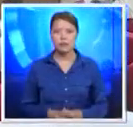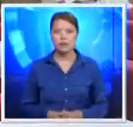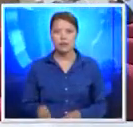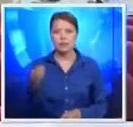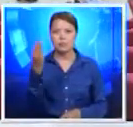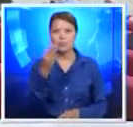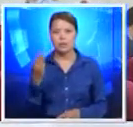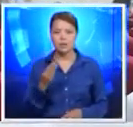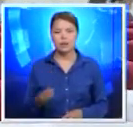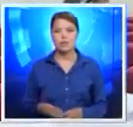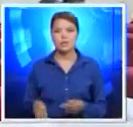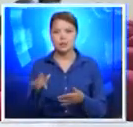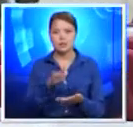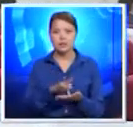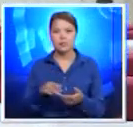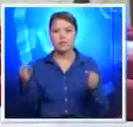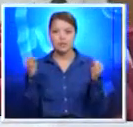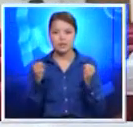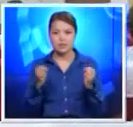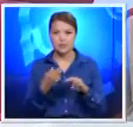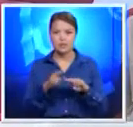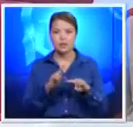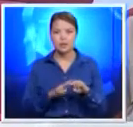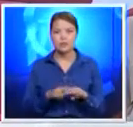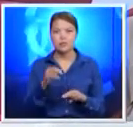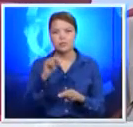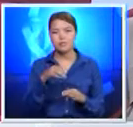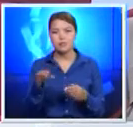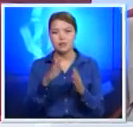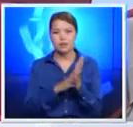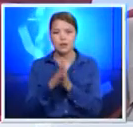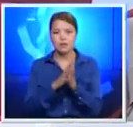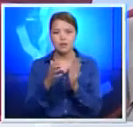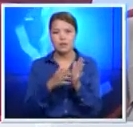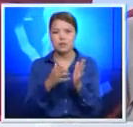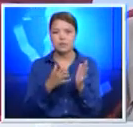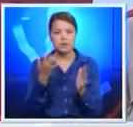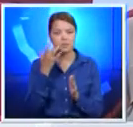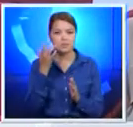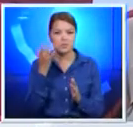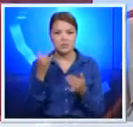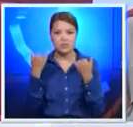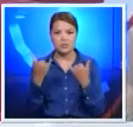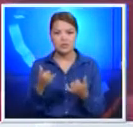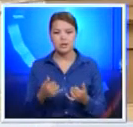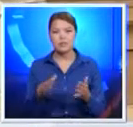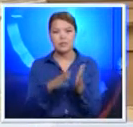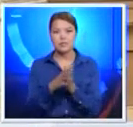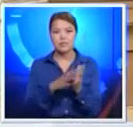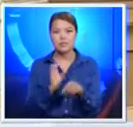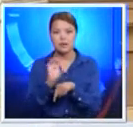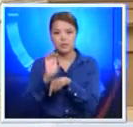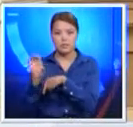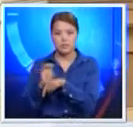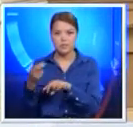Маңғыстаулық шаруалардың қысқы мал азығына шамамен 76 мың тонна шөп қажет. Өйткені қазір өңірге жеткізіліп отырған жем шөп қажеттілікті